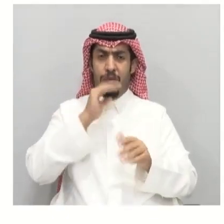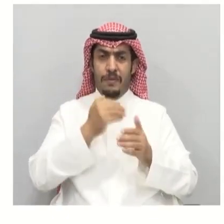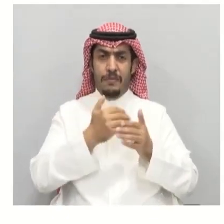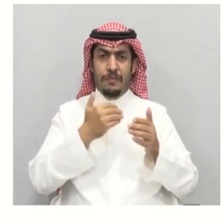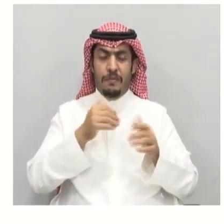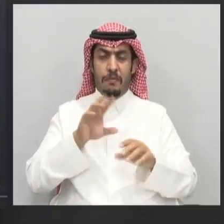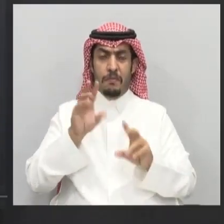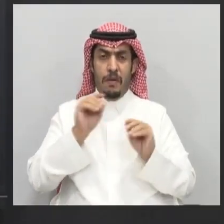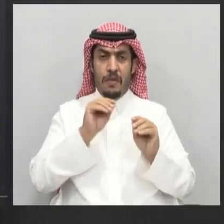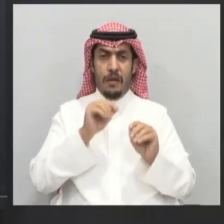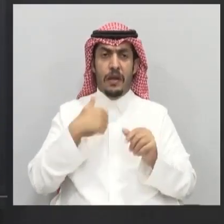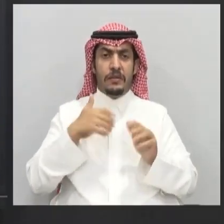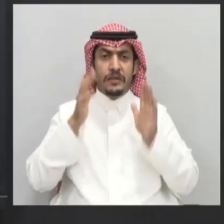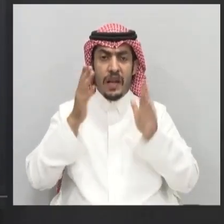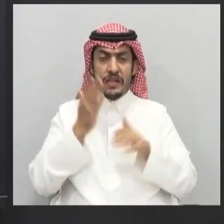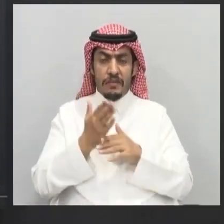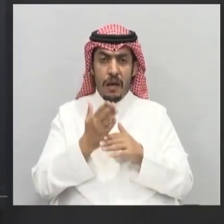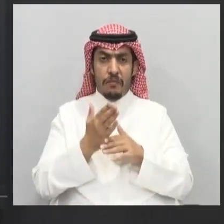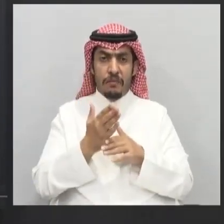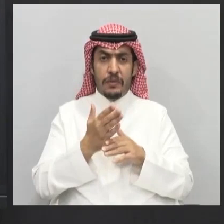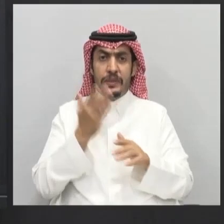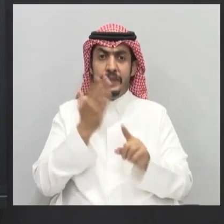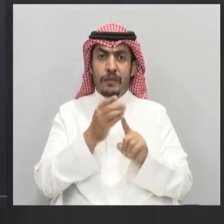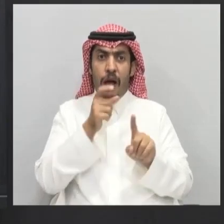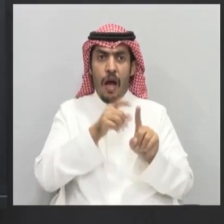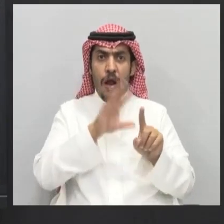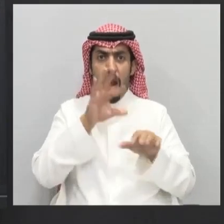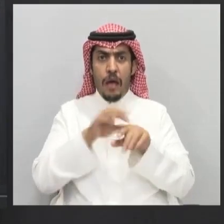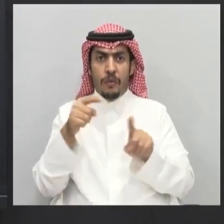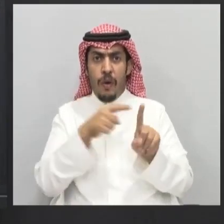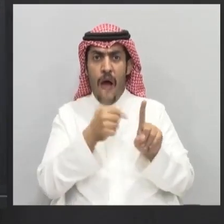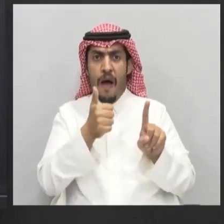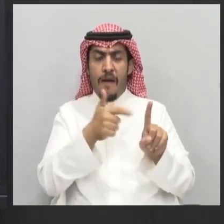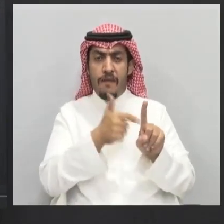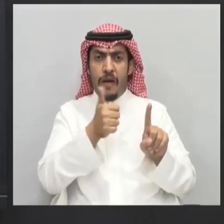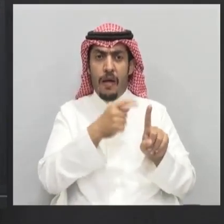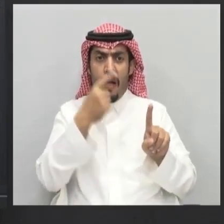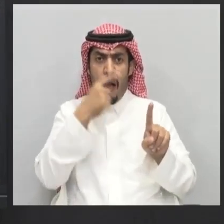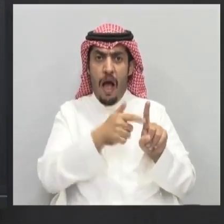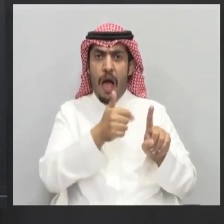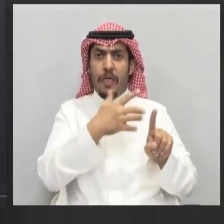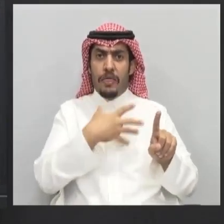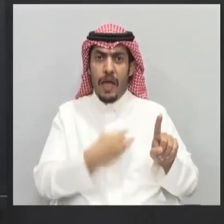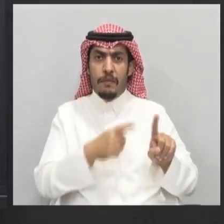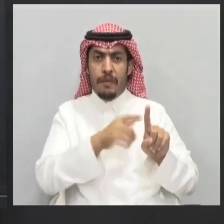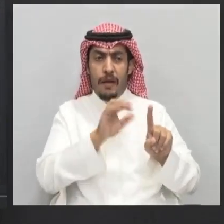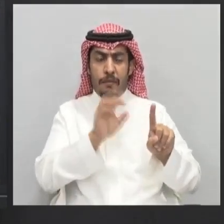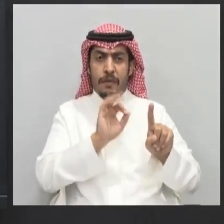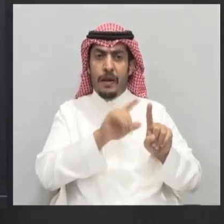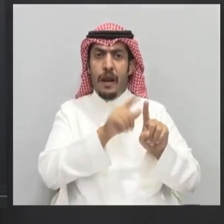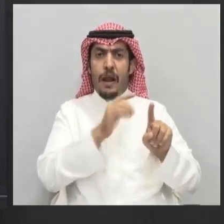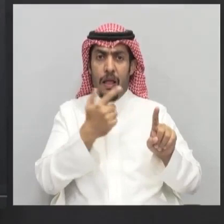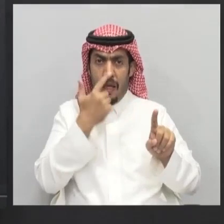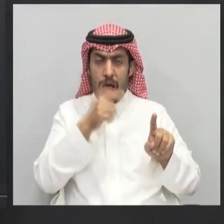فياتي فيصلي الصلاه فقط لكي يمدحها الناس ويفعل الطاعه والخير من عبادات